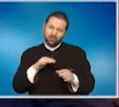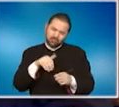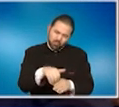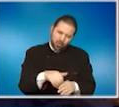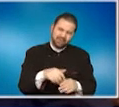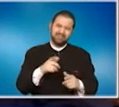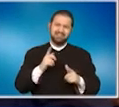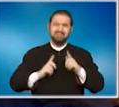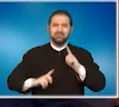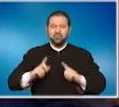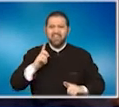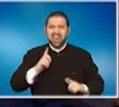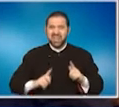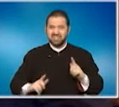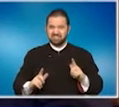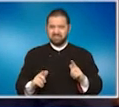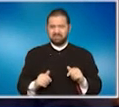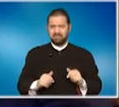doborâtă de suferință.